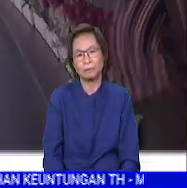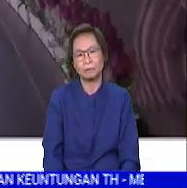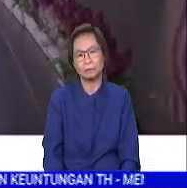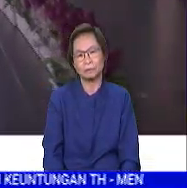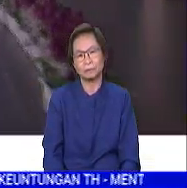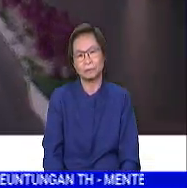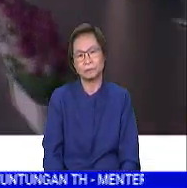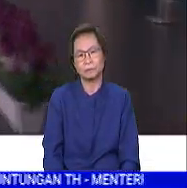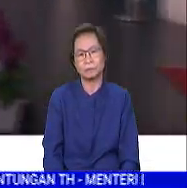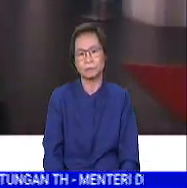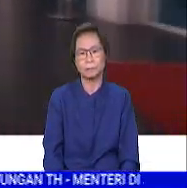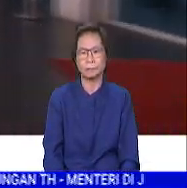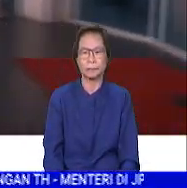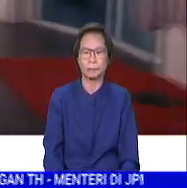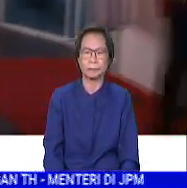hai hai